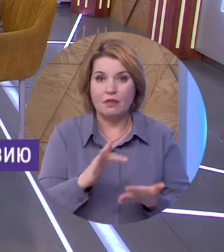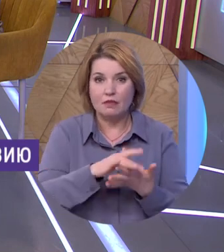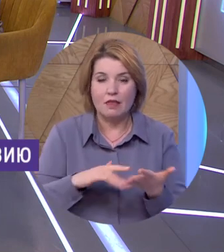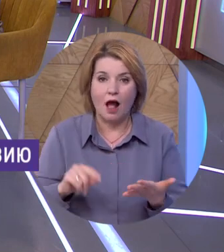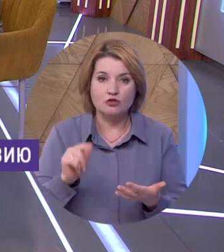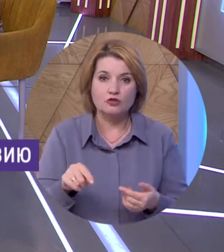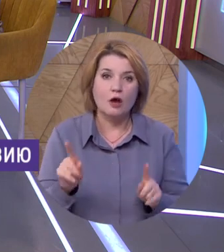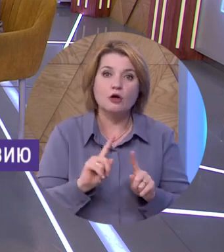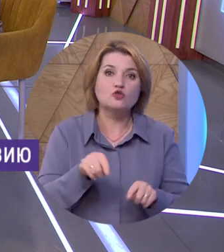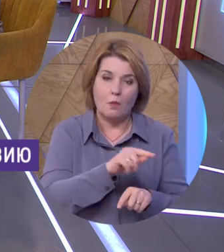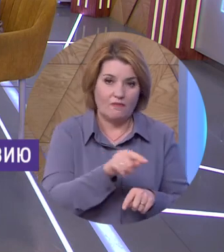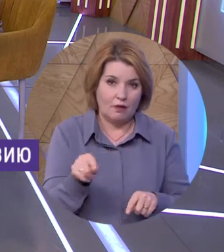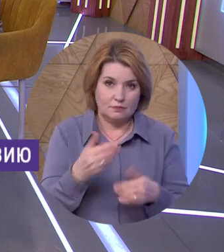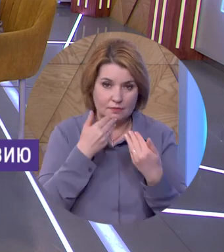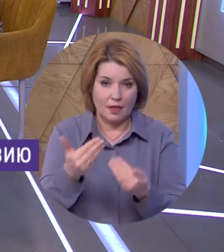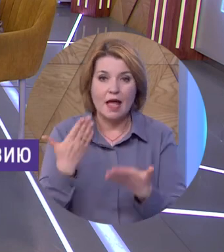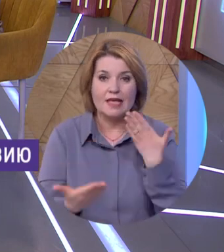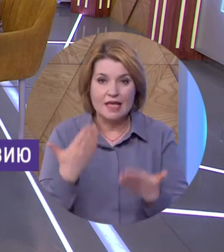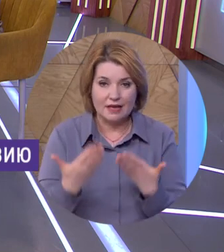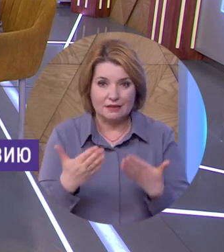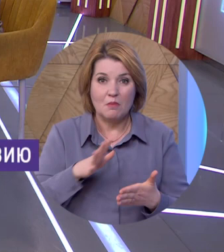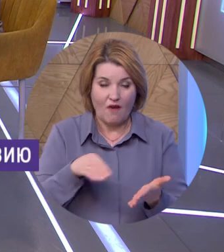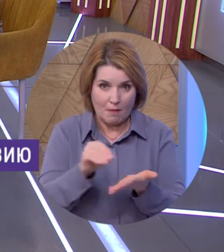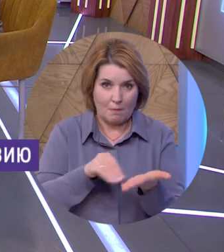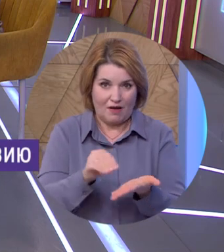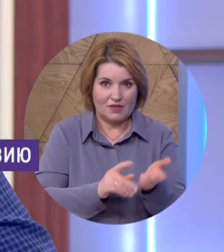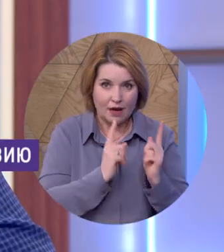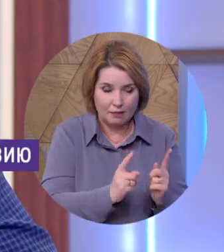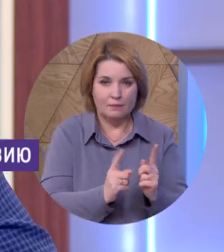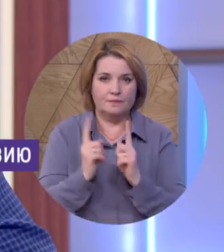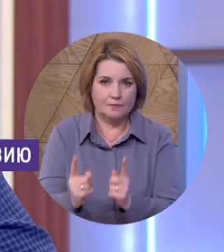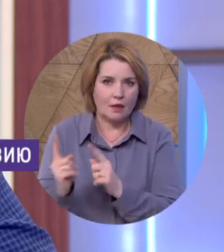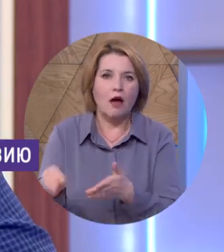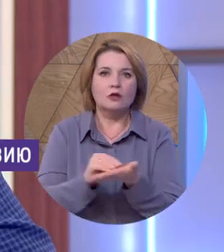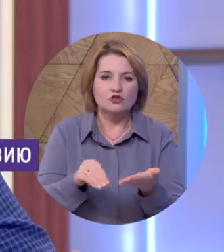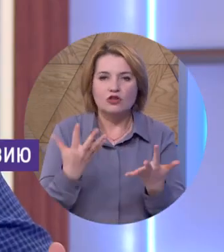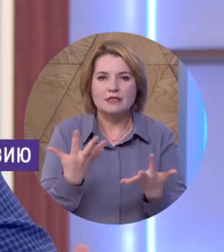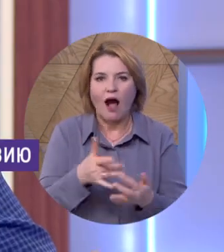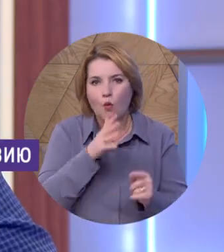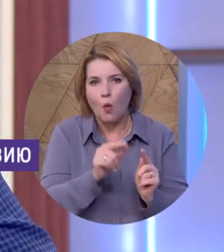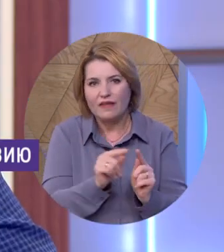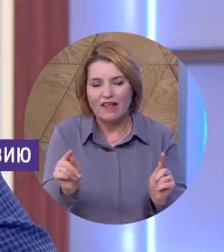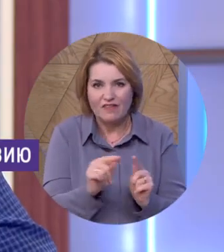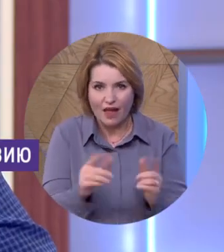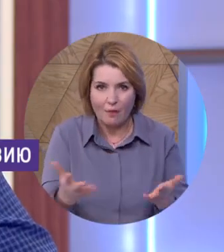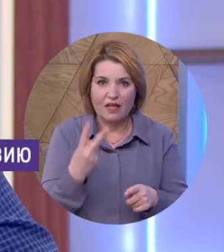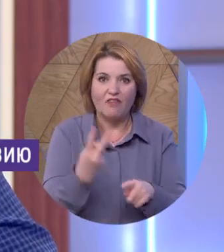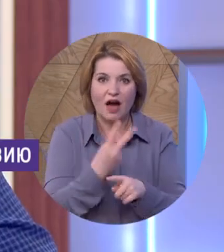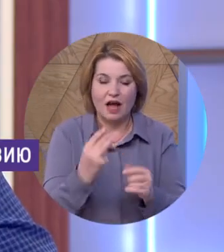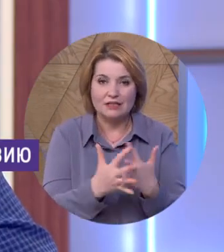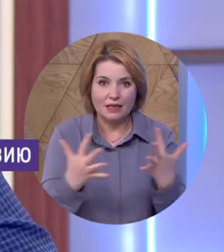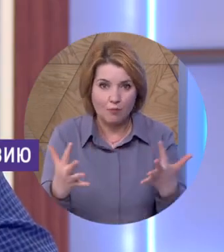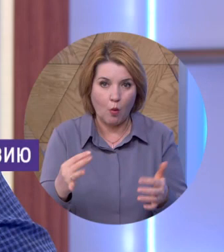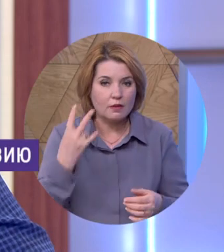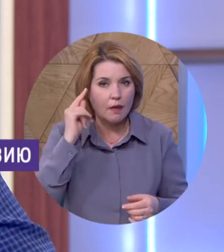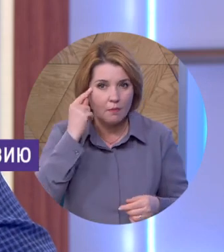то, о чем вот вы спросили. Если происходит цикличное повторение, ну, мне кажется, там, выражаясь термином систематичности, это два раза и более, то есть смысл